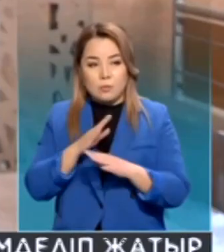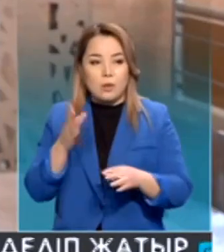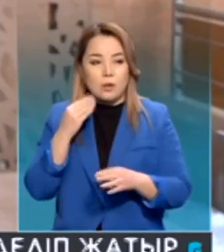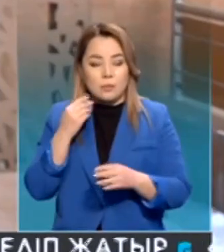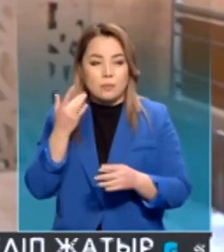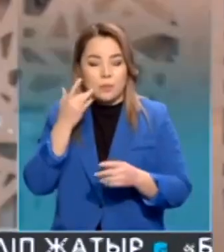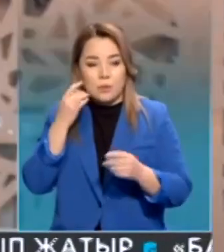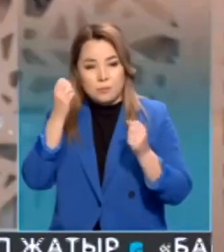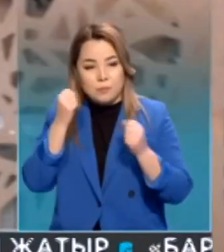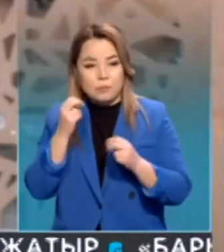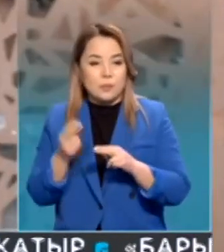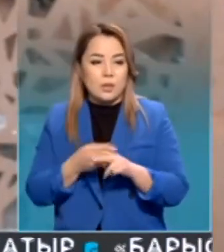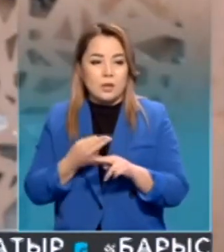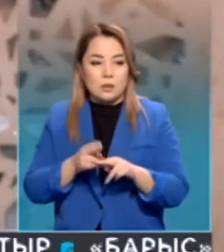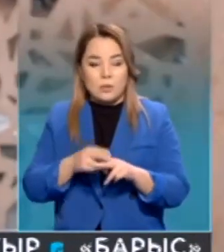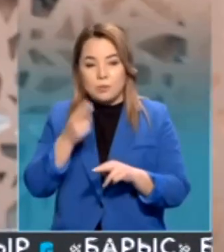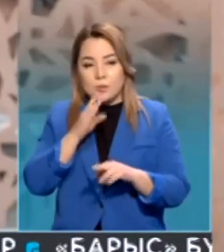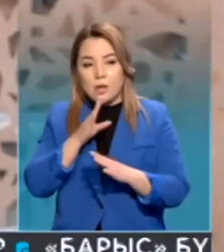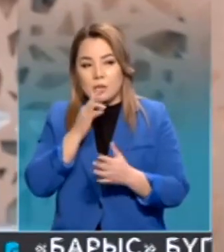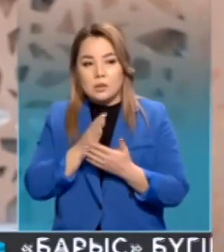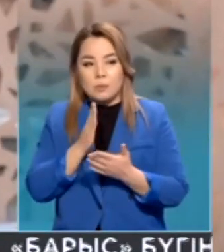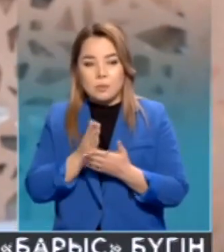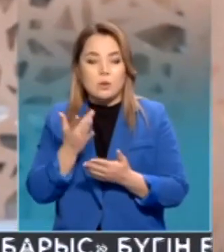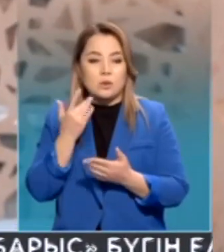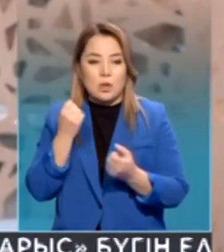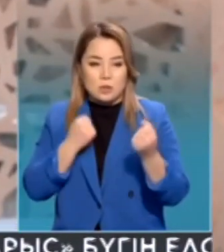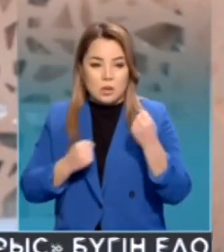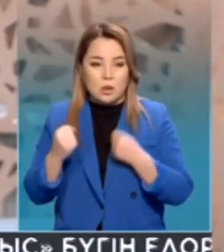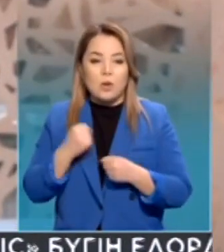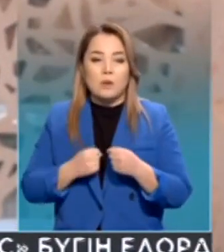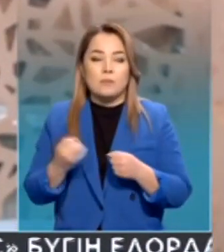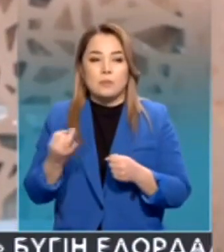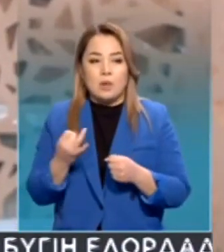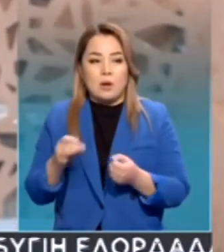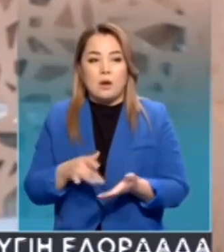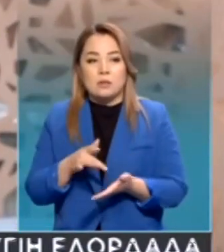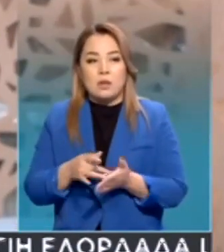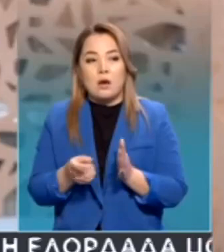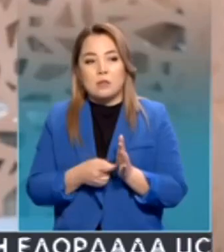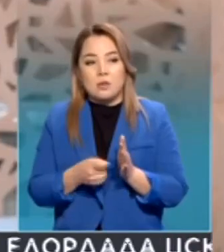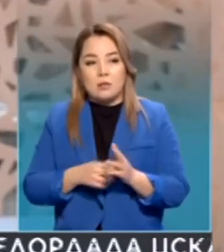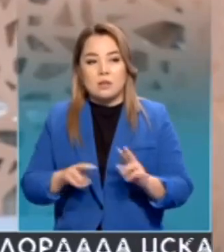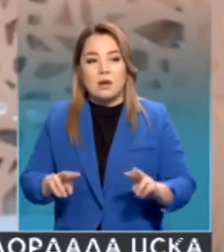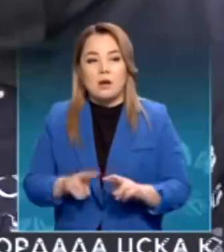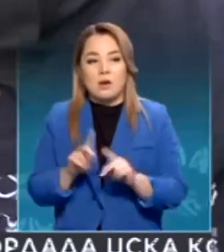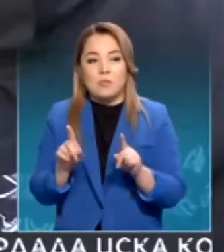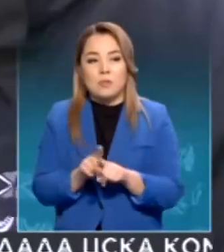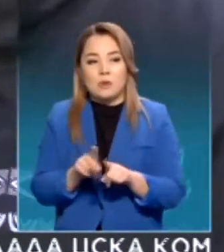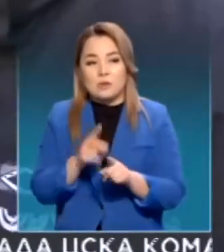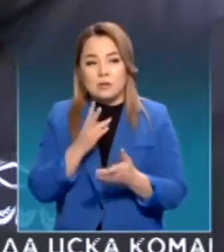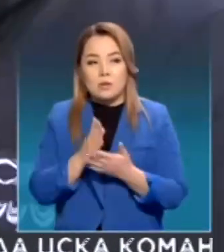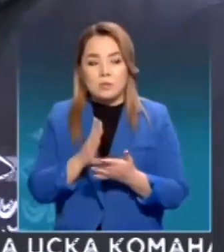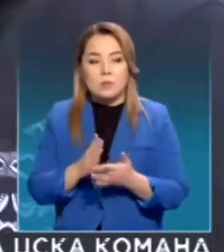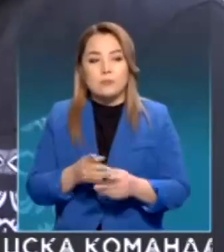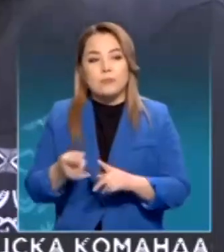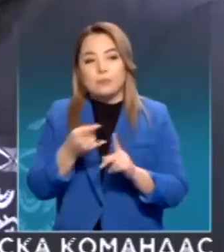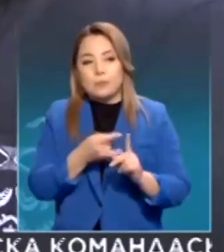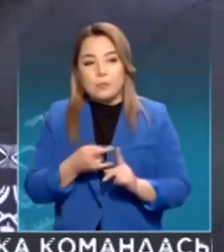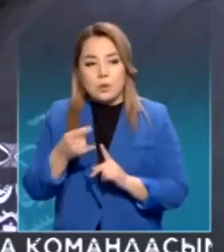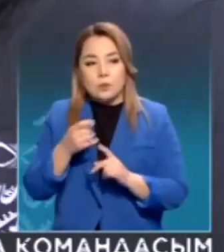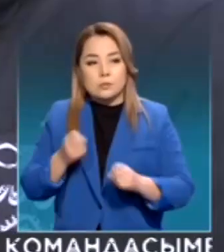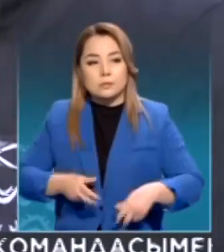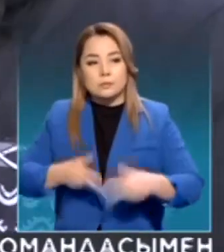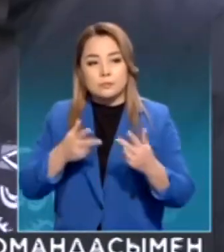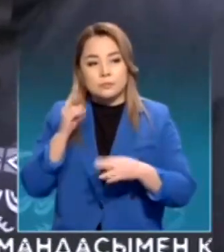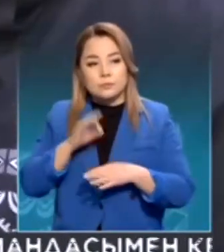шапкасыз жүретіміз қыста негіз. Үйреншікті емес әрине. Басқа қалада, Қарағанды, Астанада жүрген сияқты болып жүрміз. Бүгін онлайн суыққа